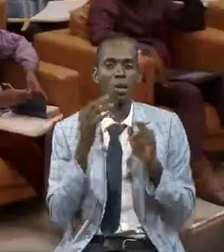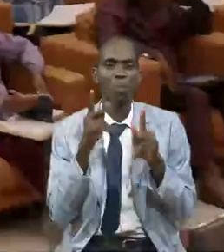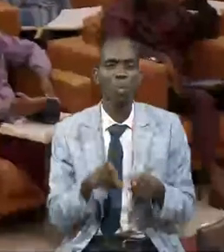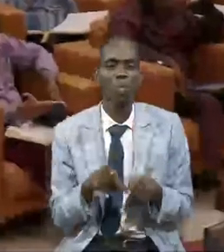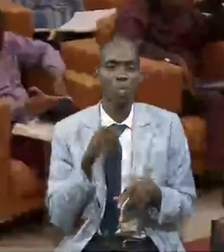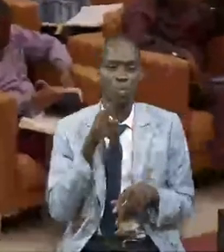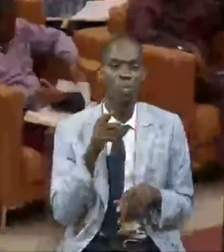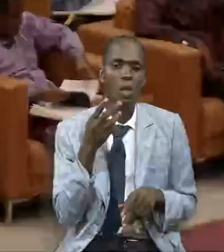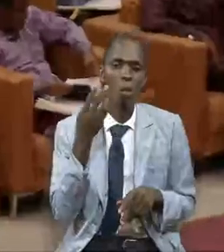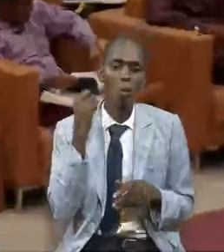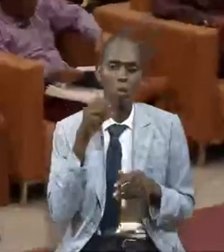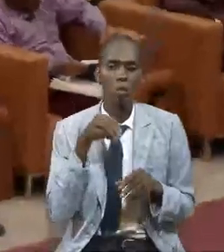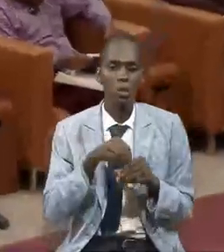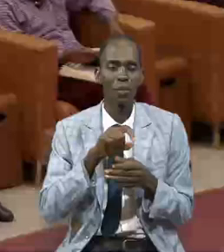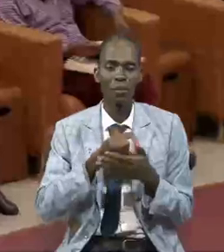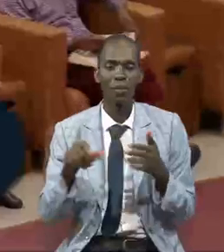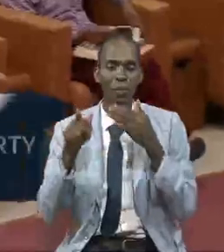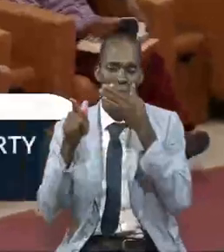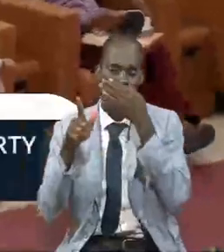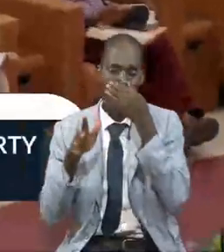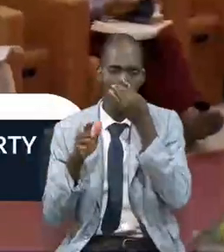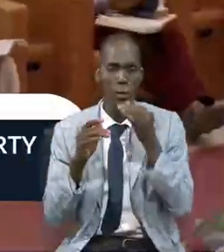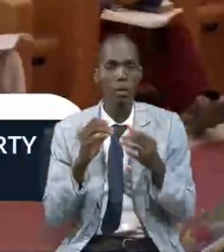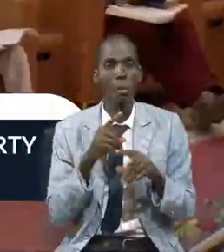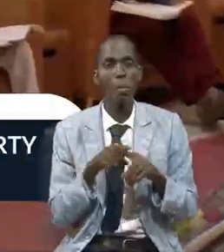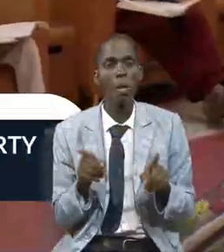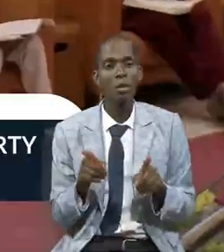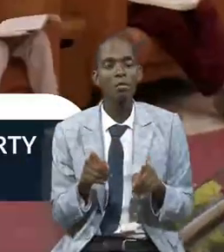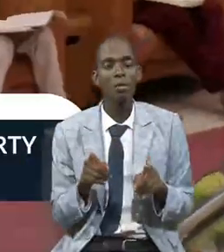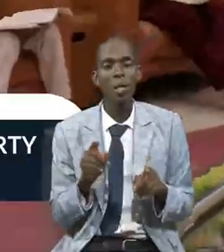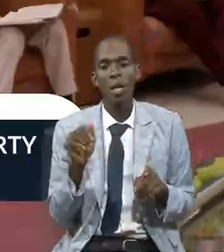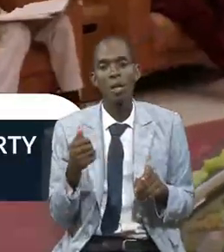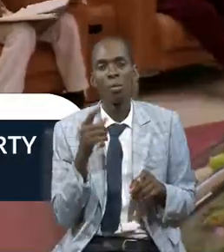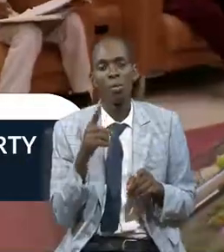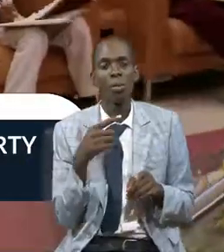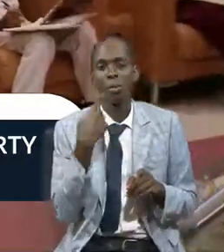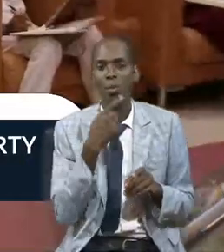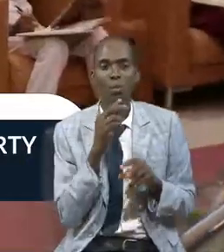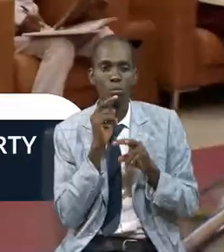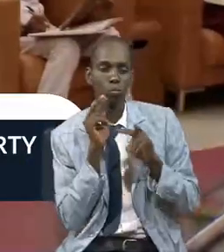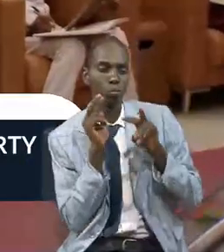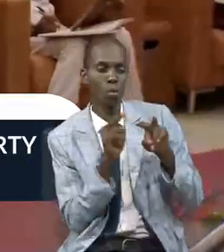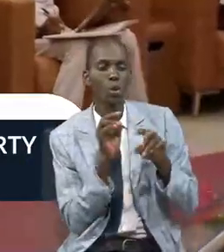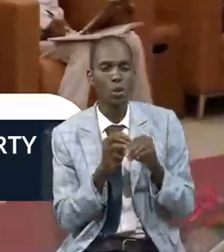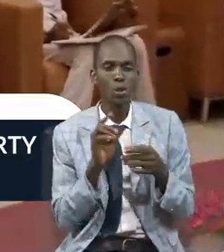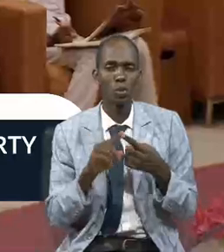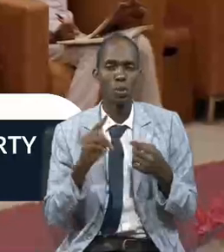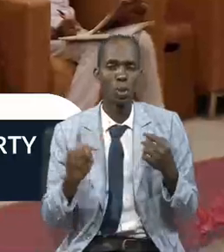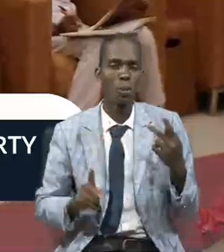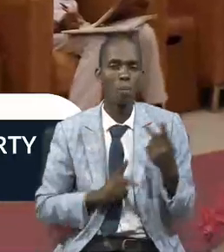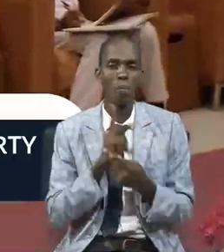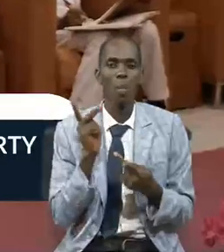il était. Jacques 1, verset 25. Mais celui qui aura plongé les